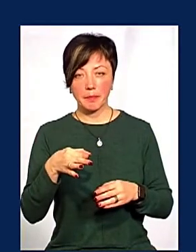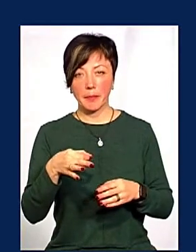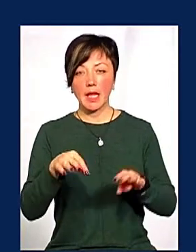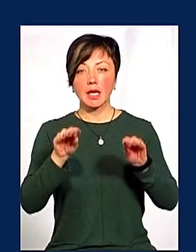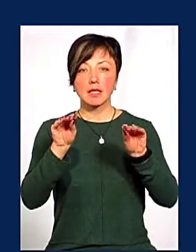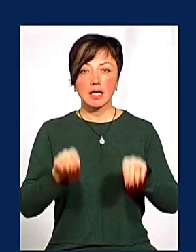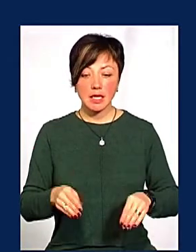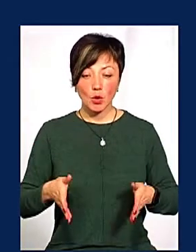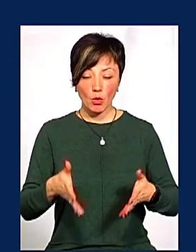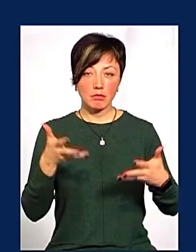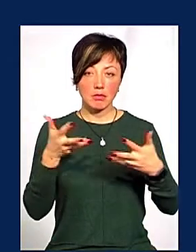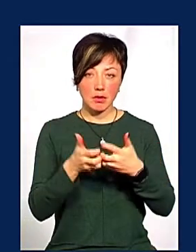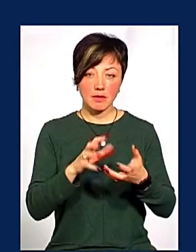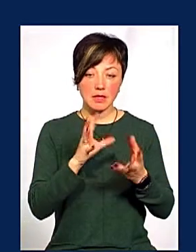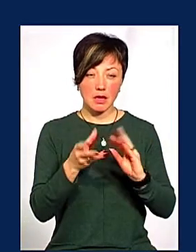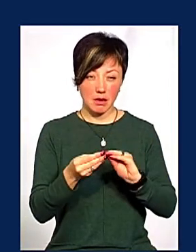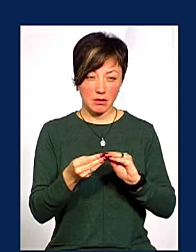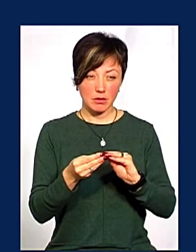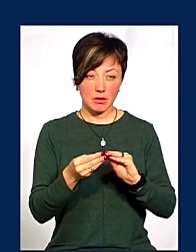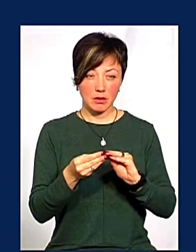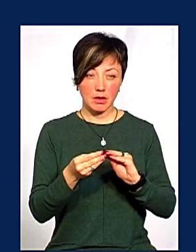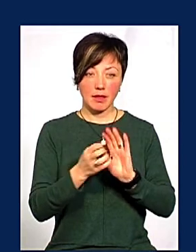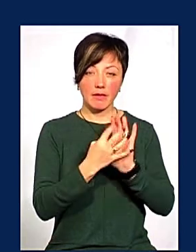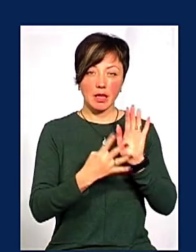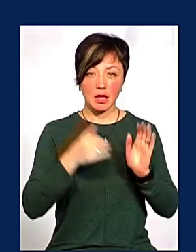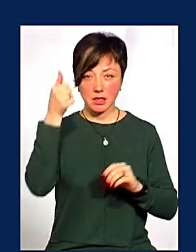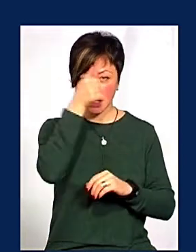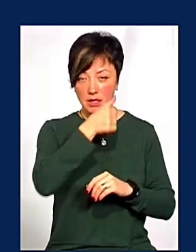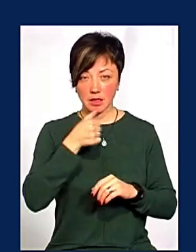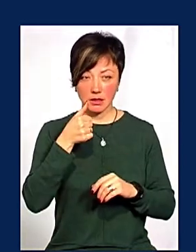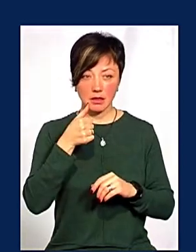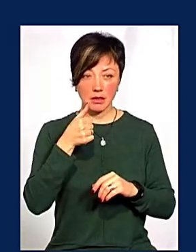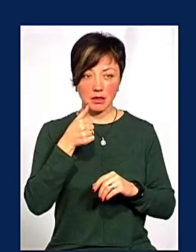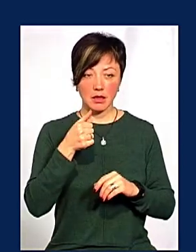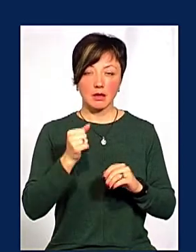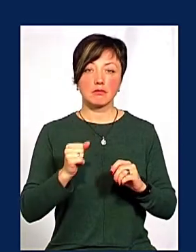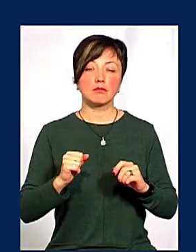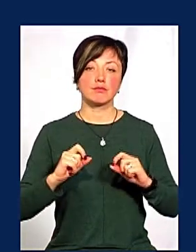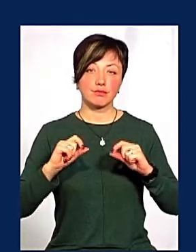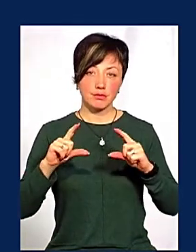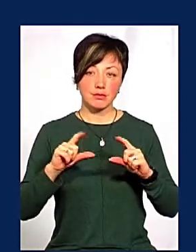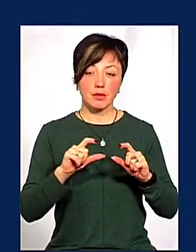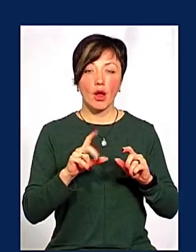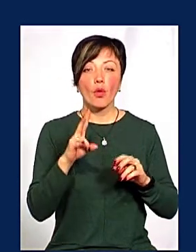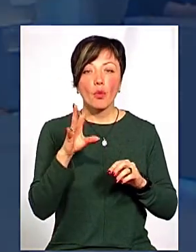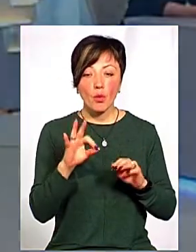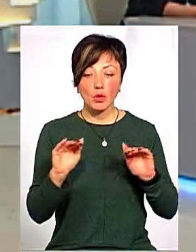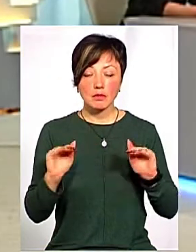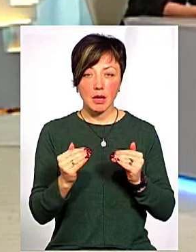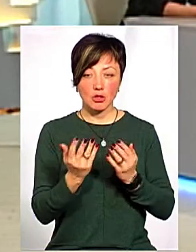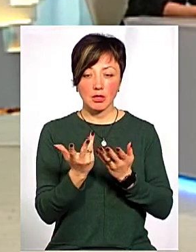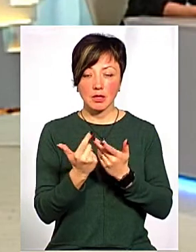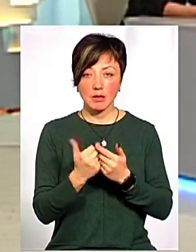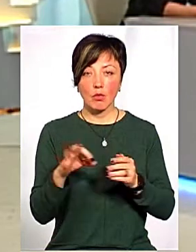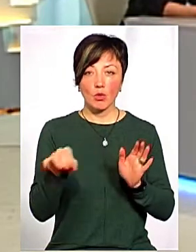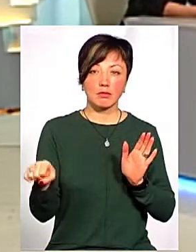Статистика дорожньо-транспортних пригод в загальній кількості за 2019 рік, між 2018-м трішки підросла, але зменшилася статистика з